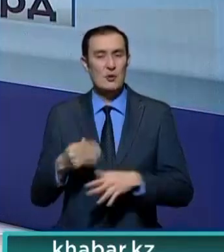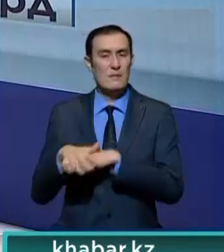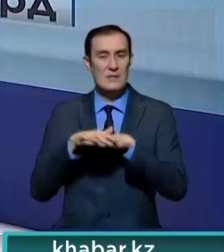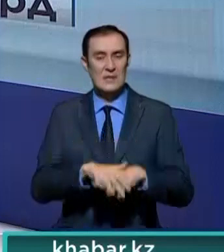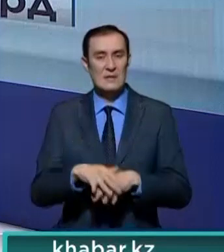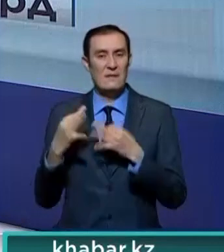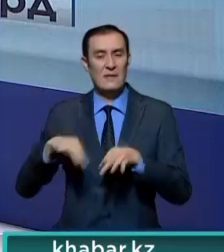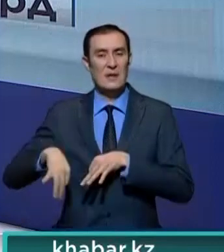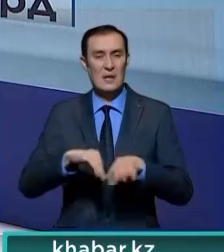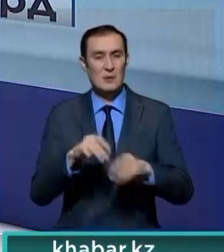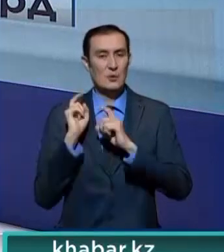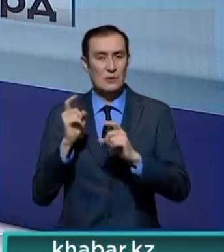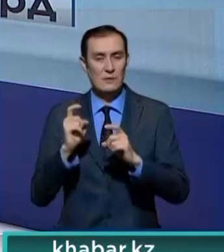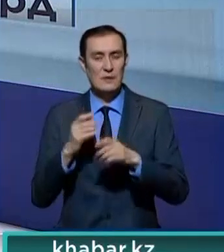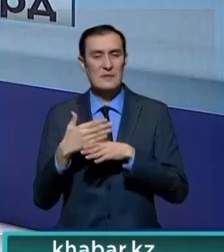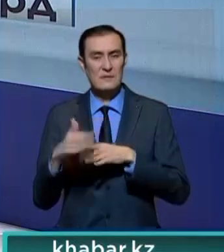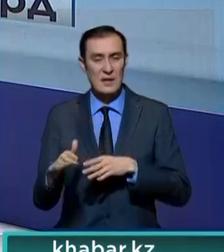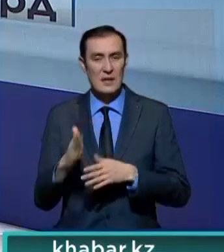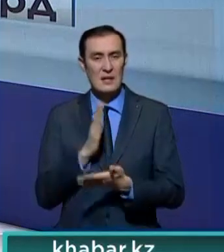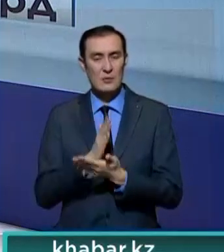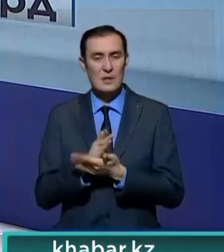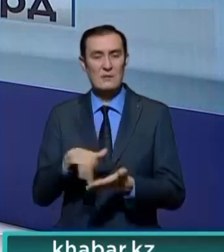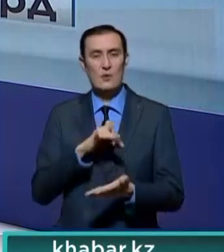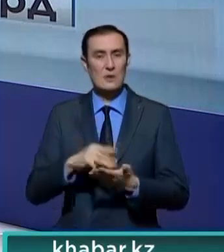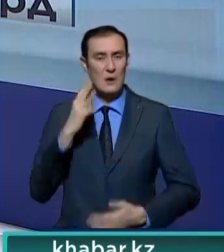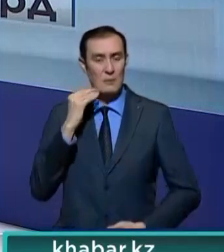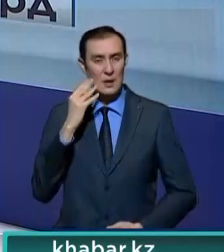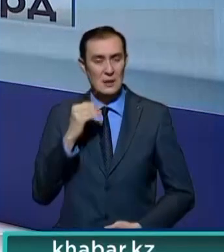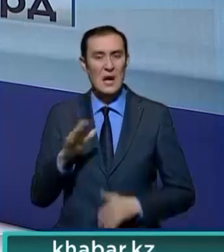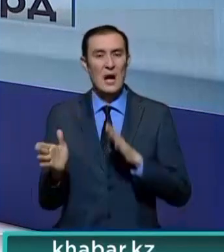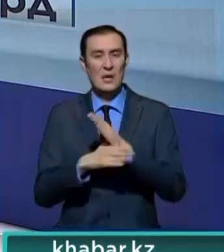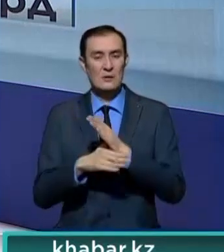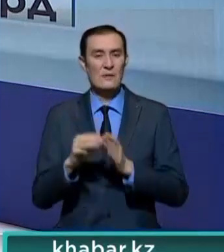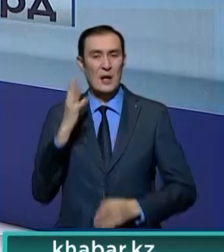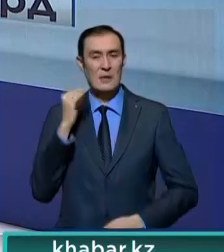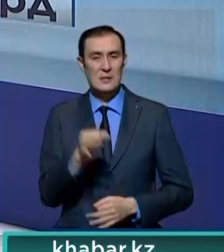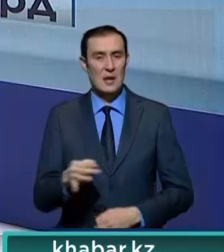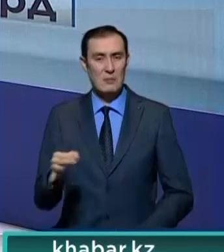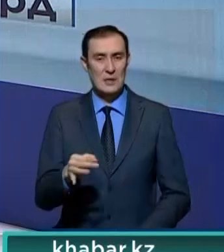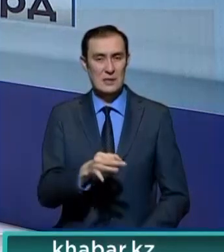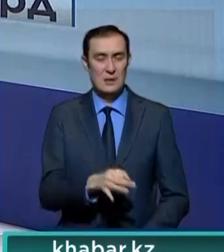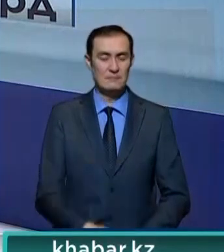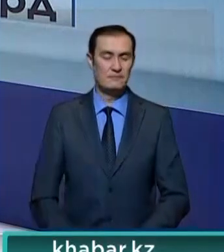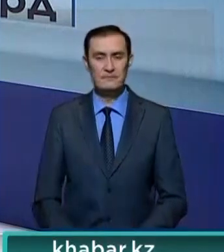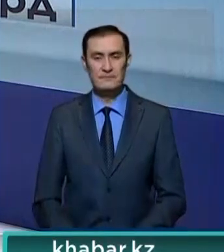инвестиций в транспортно-логистическом секторе наблюдается в городе Алматы, Атырауской и Алматинской